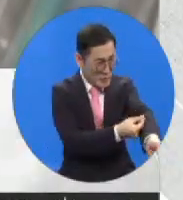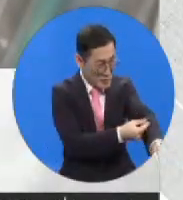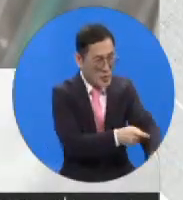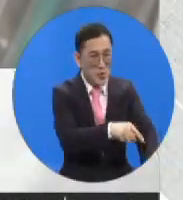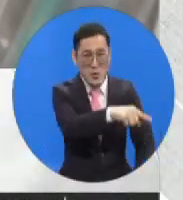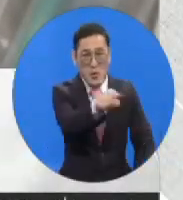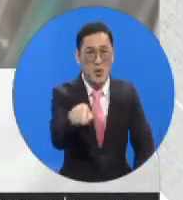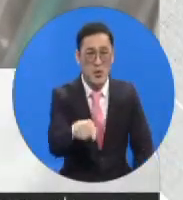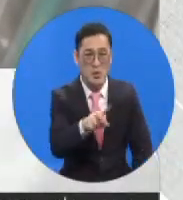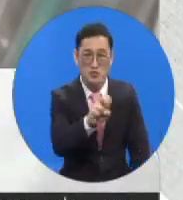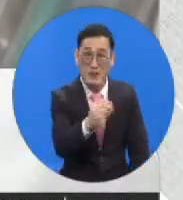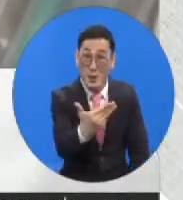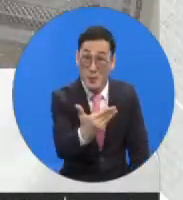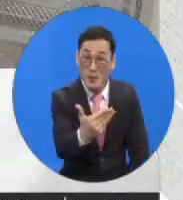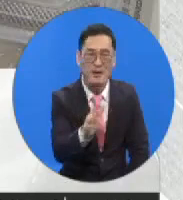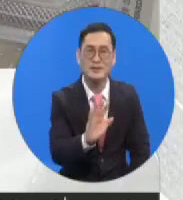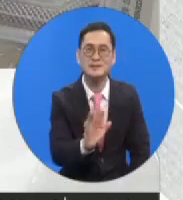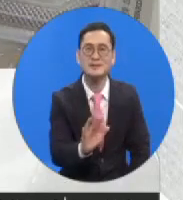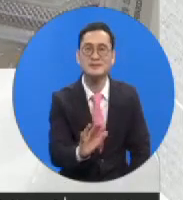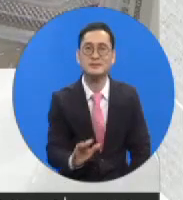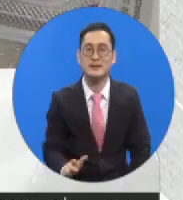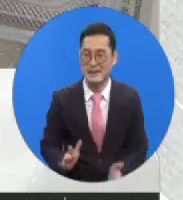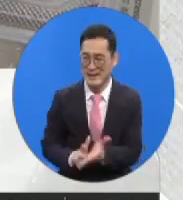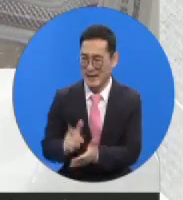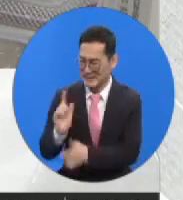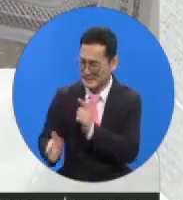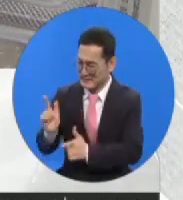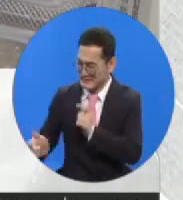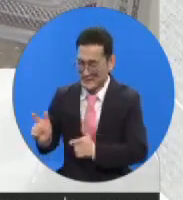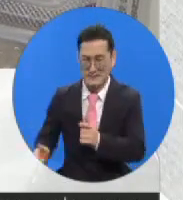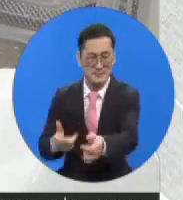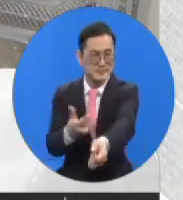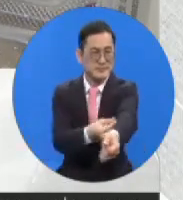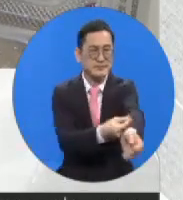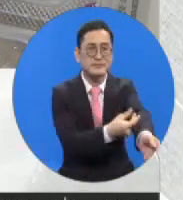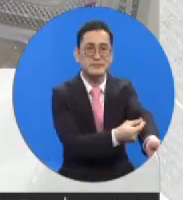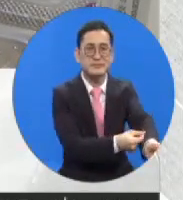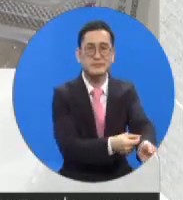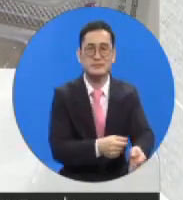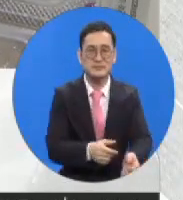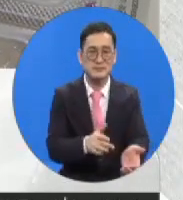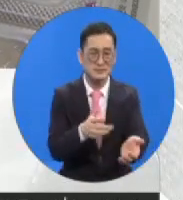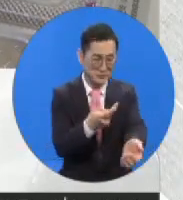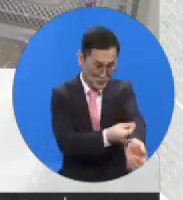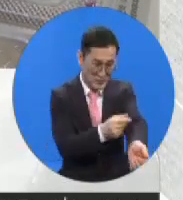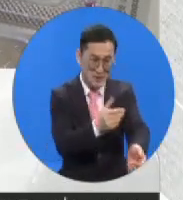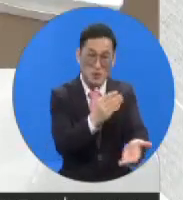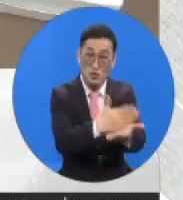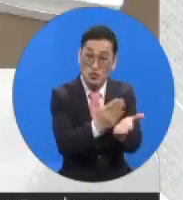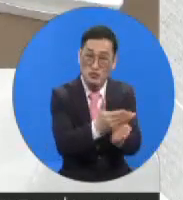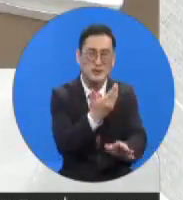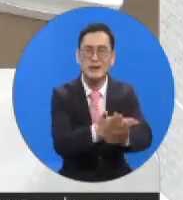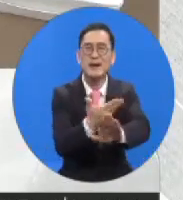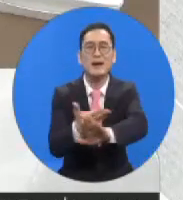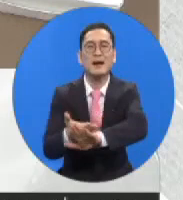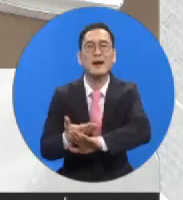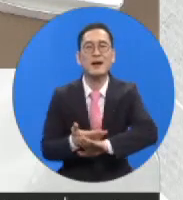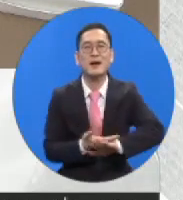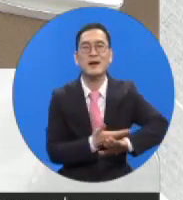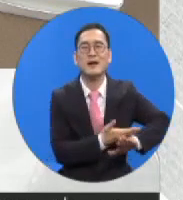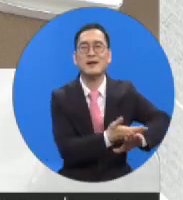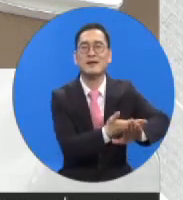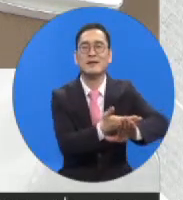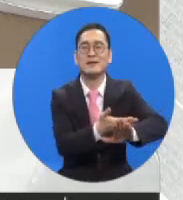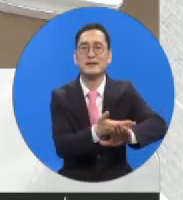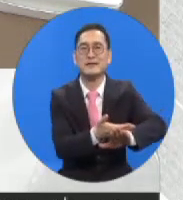나오고 있는 상황인데 대부분이 이런 상황에서 발생을 했다라고 하면 굉장히 의미가 있는 반면에 지금은 다양한